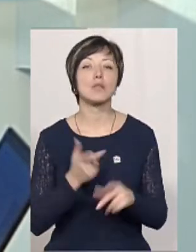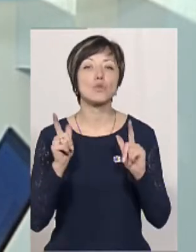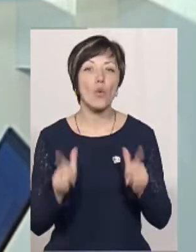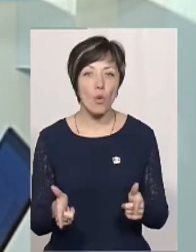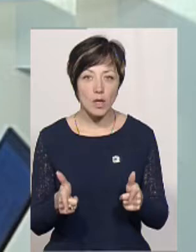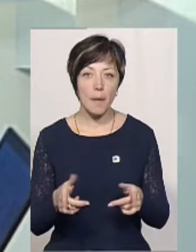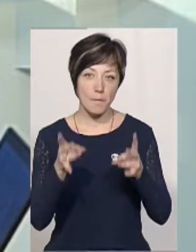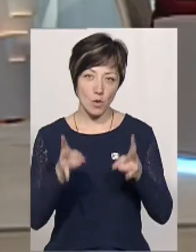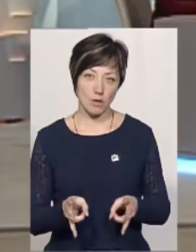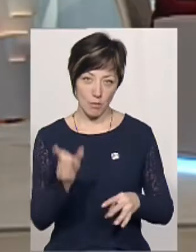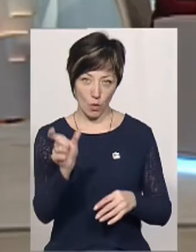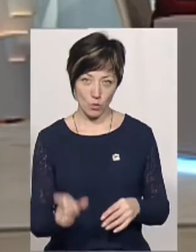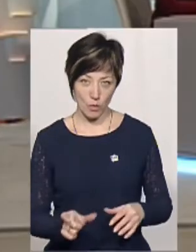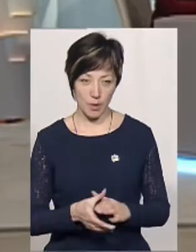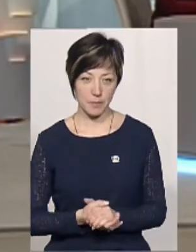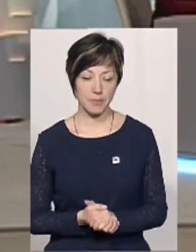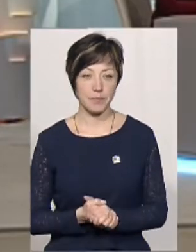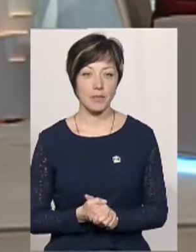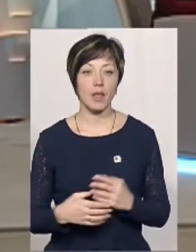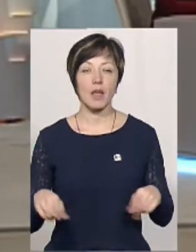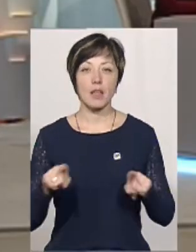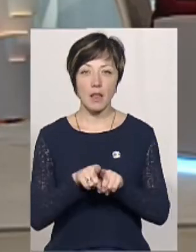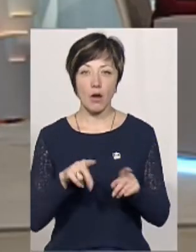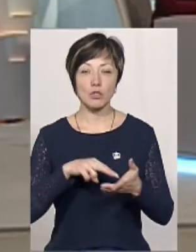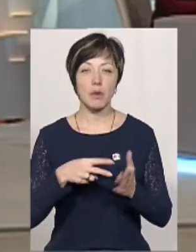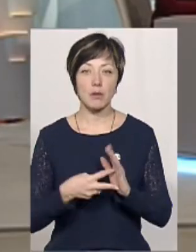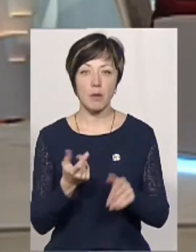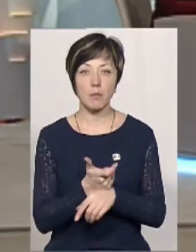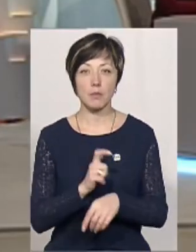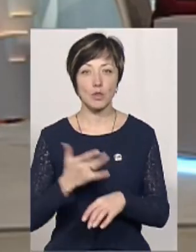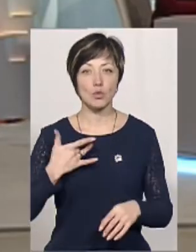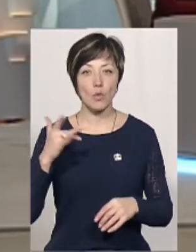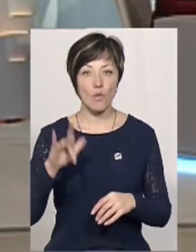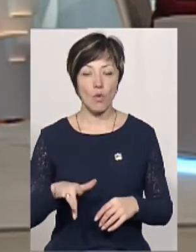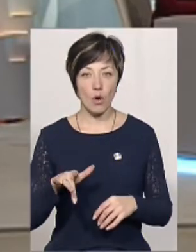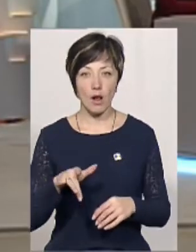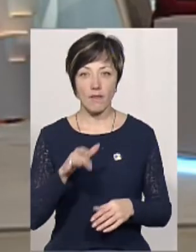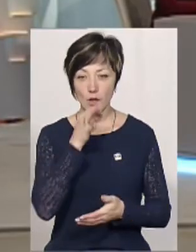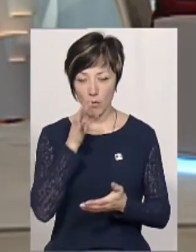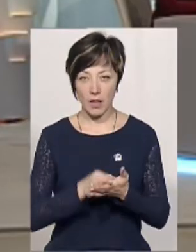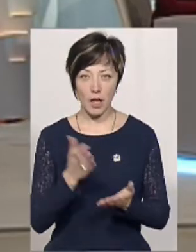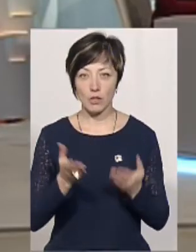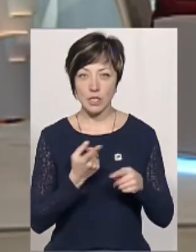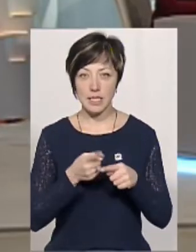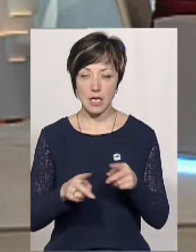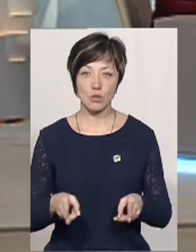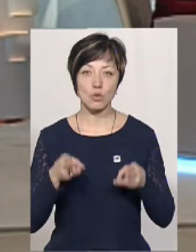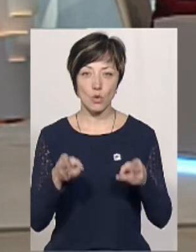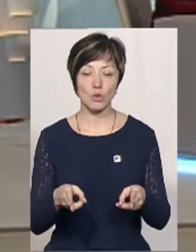згоди потерпілої особи. Ось також передбачено більш сувора відповідальність, якщо цей злочин